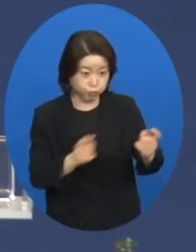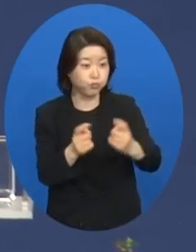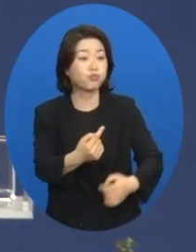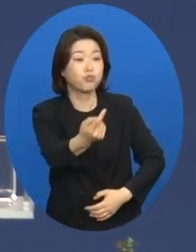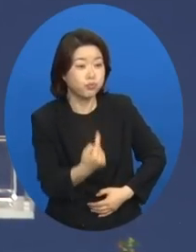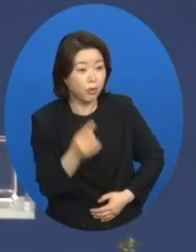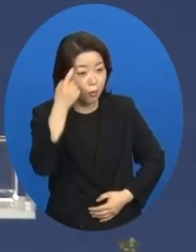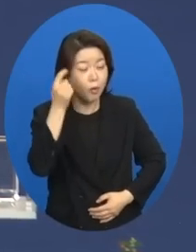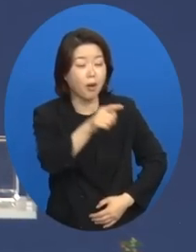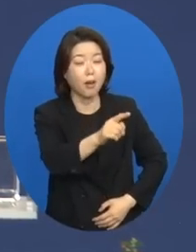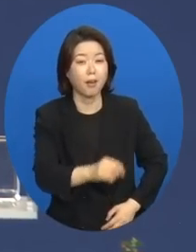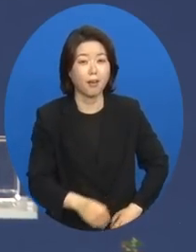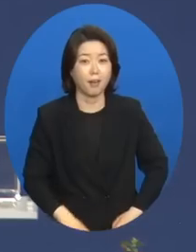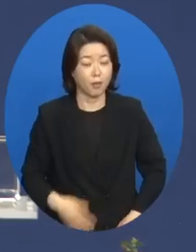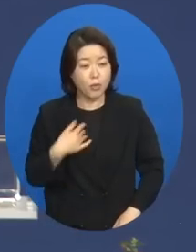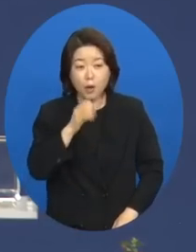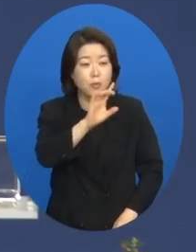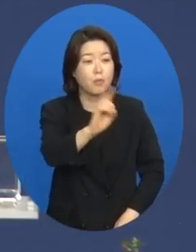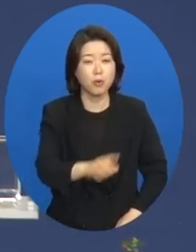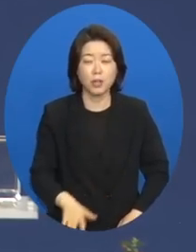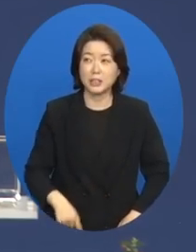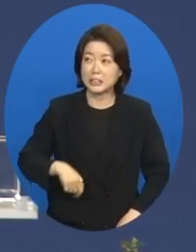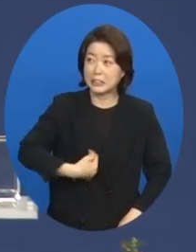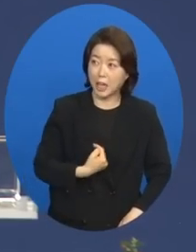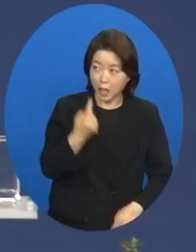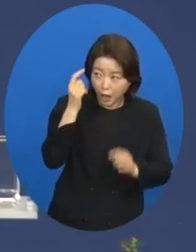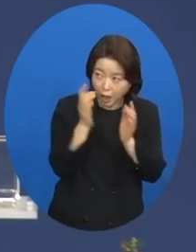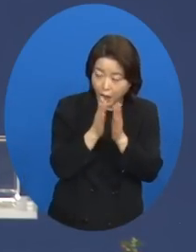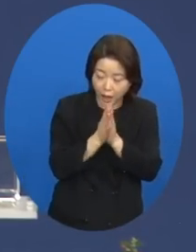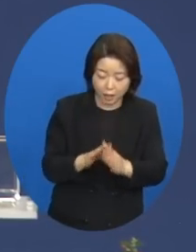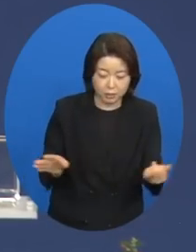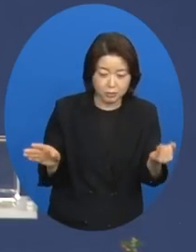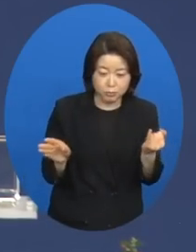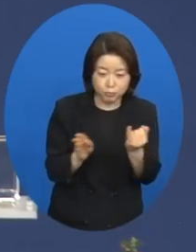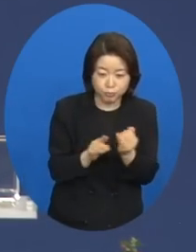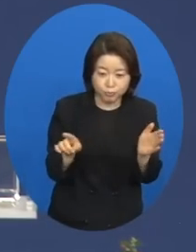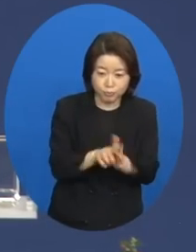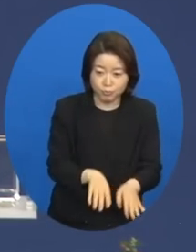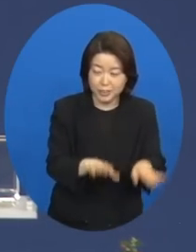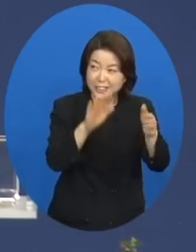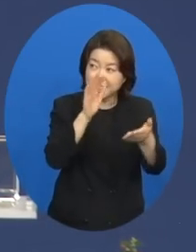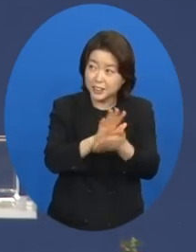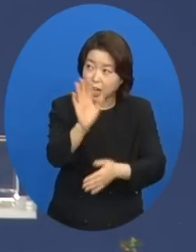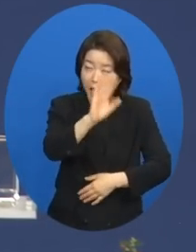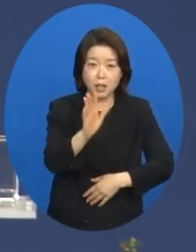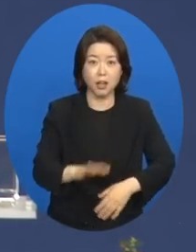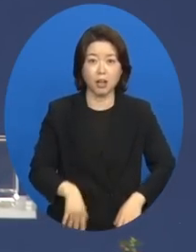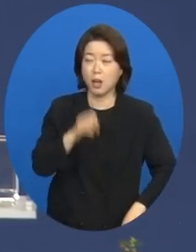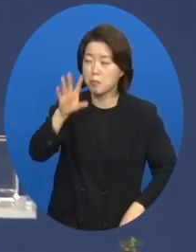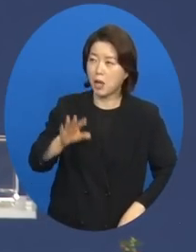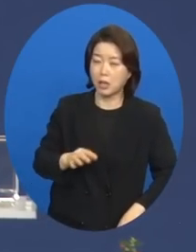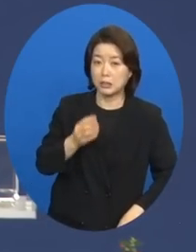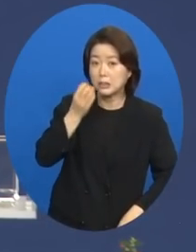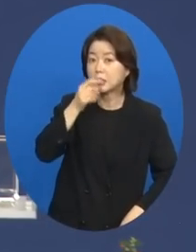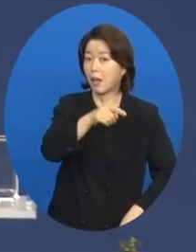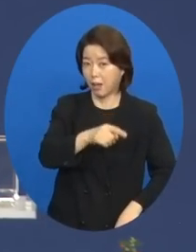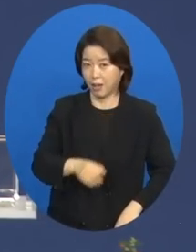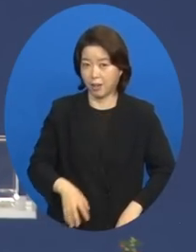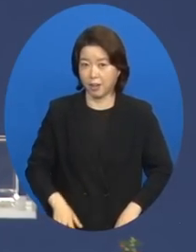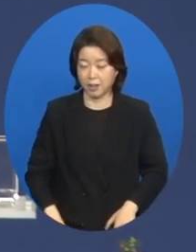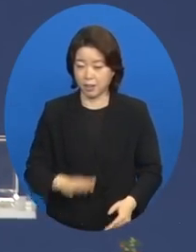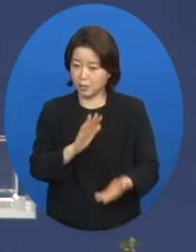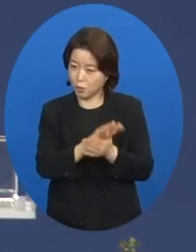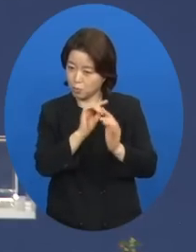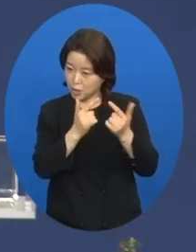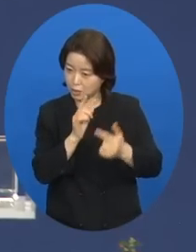내가 뭐라 그랬어? 자기 스스로 괜히 모태신앙이 뜨겁진 않대. 그러고 말해놓고도 좀 이상한가 봐. 뜨겁지